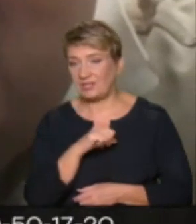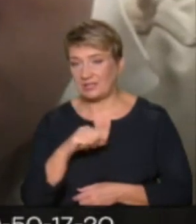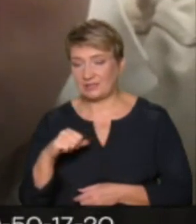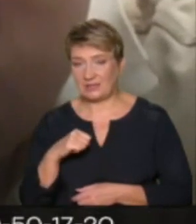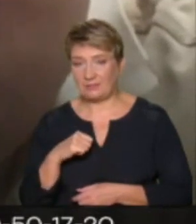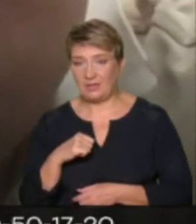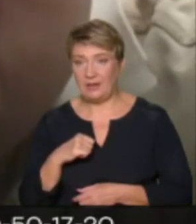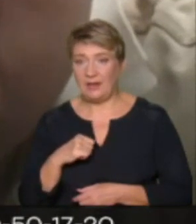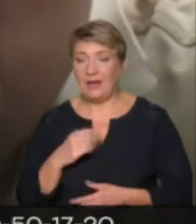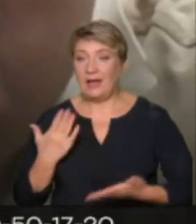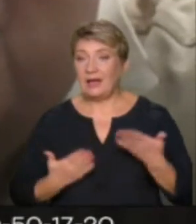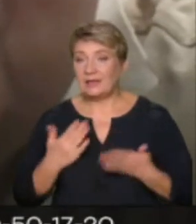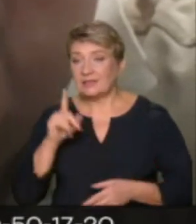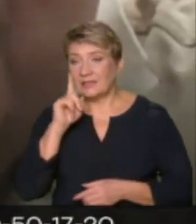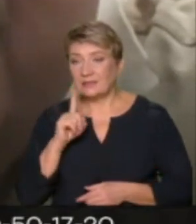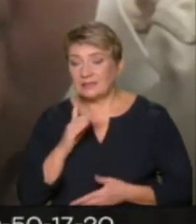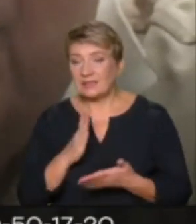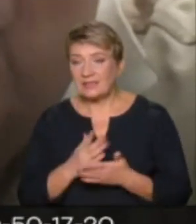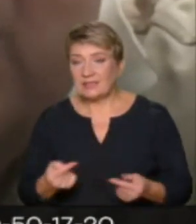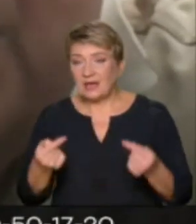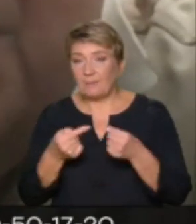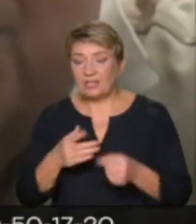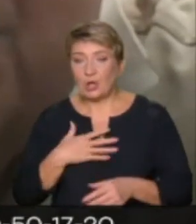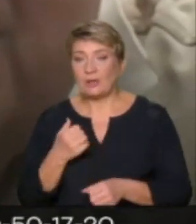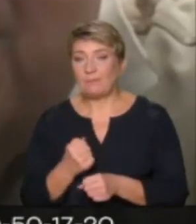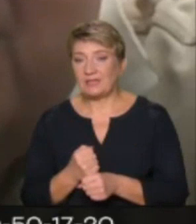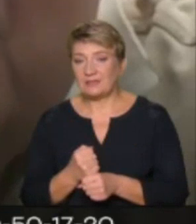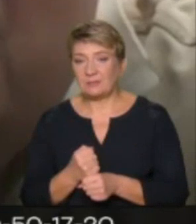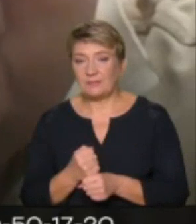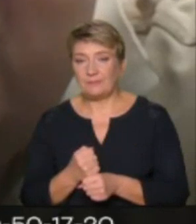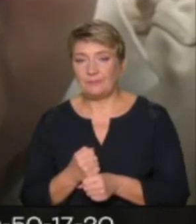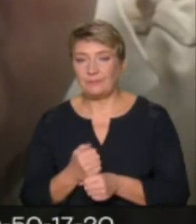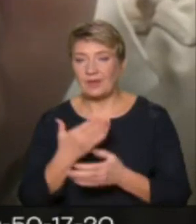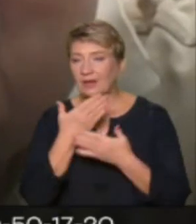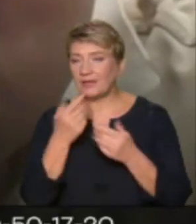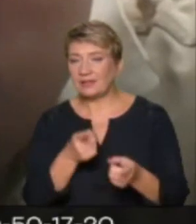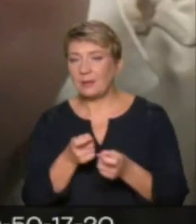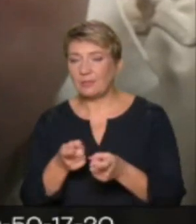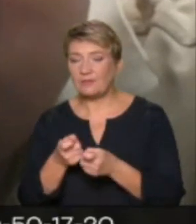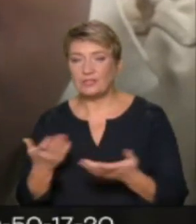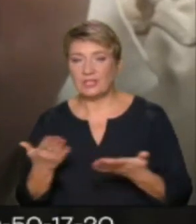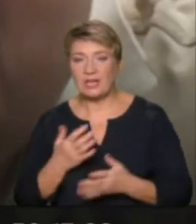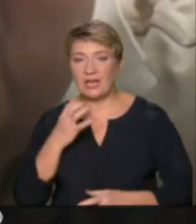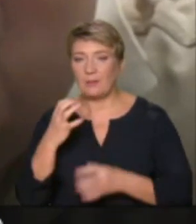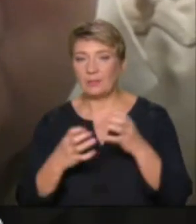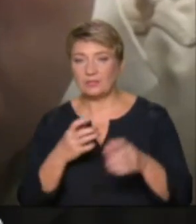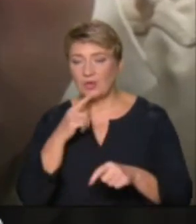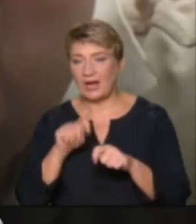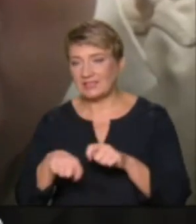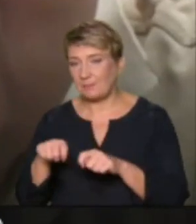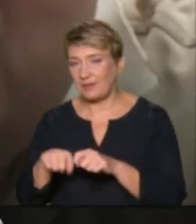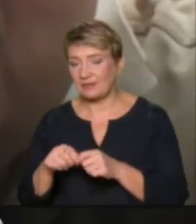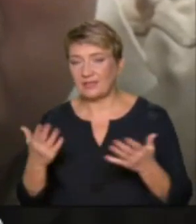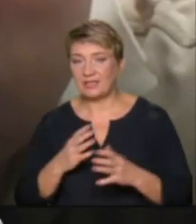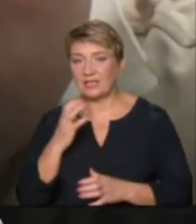Но есть в Израиле определенные принципы, но нет, не привлечены никакие международные эксперты, никакие